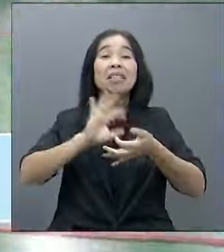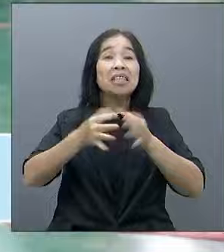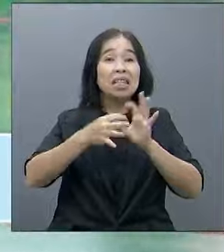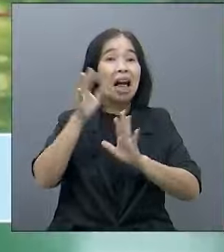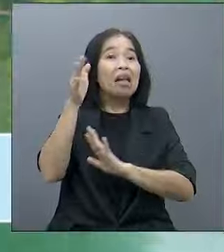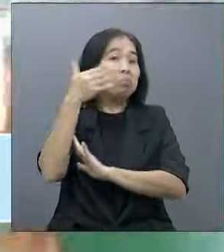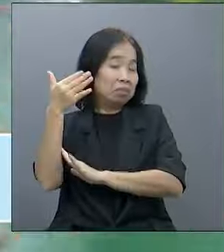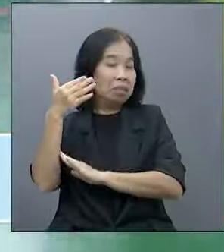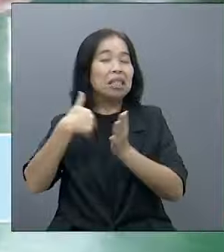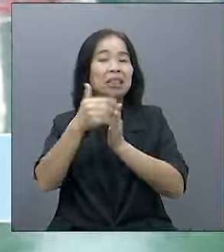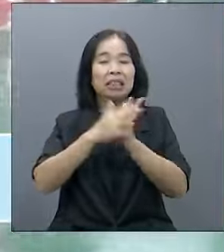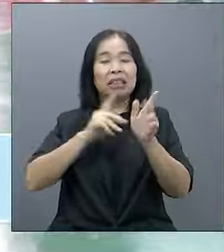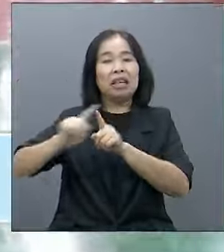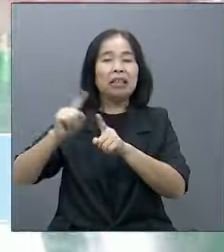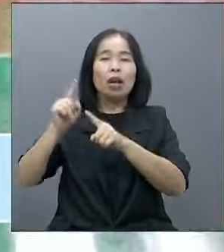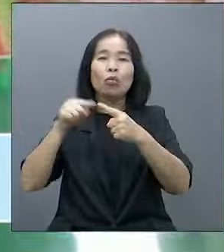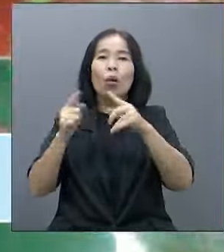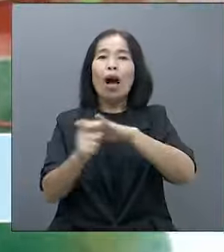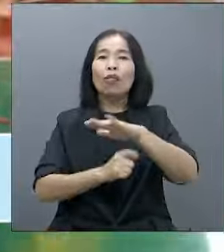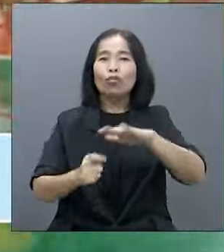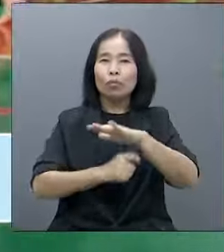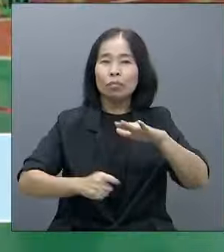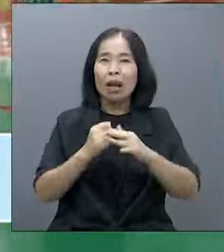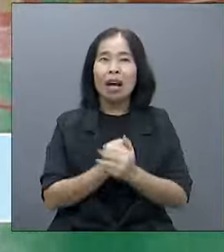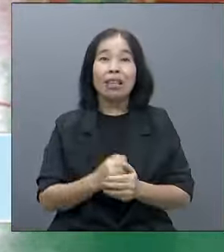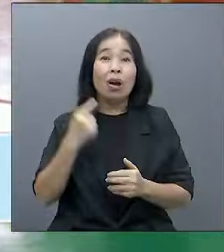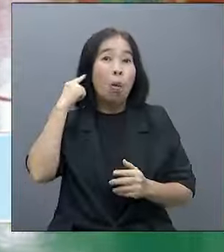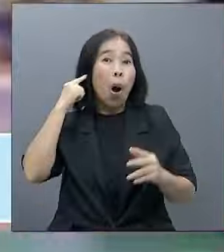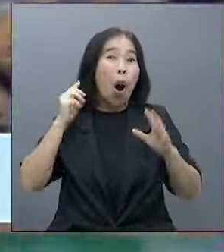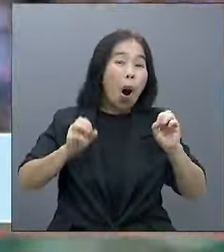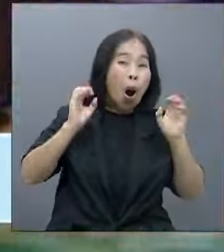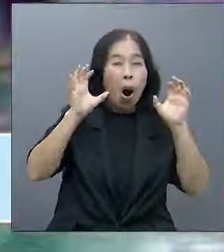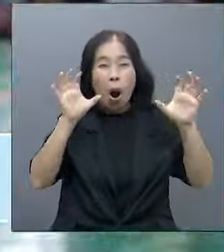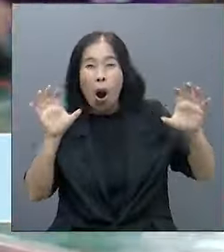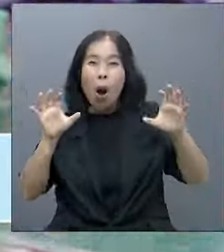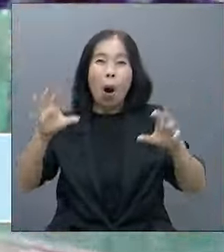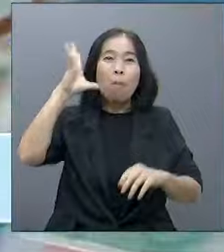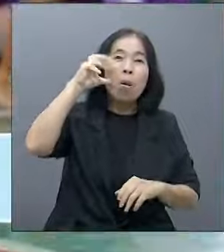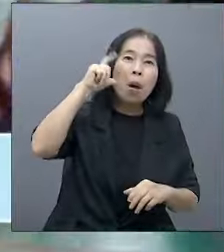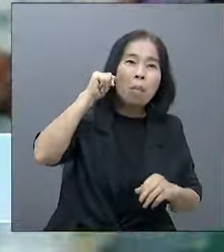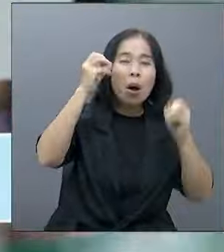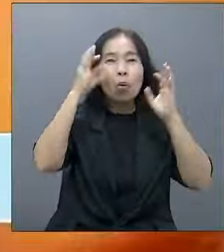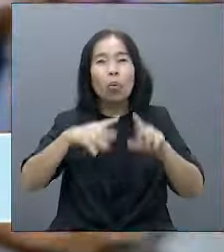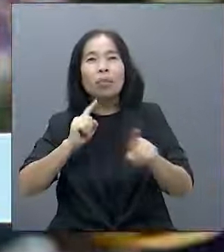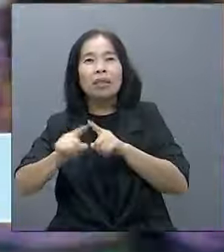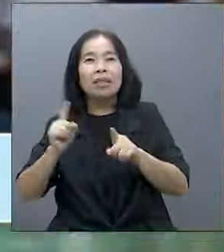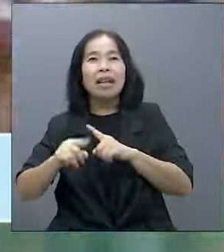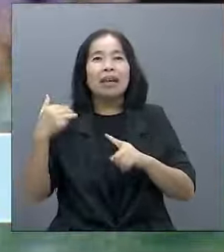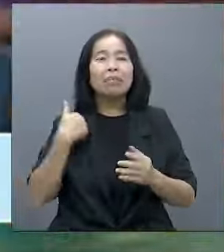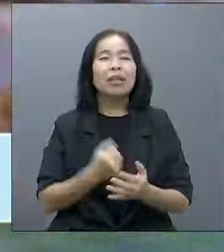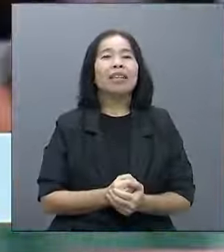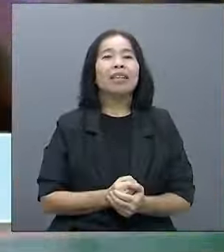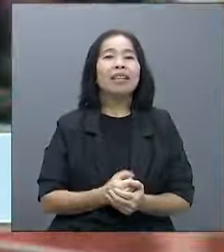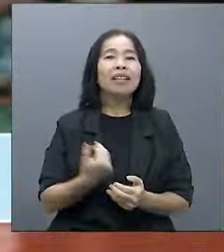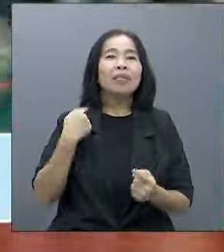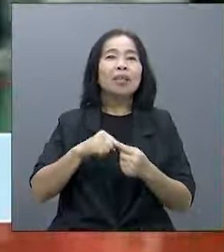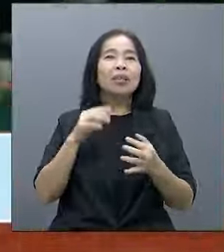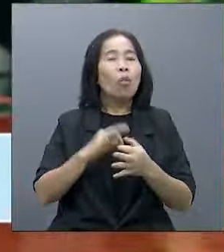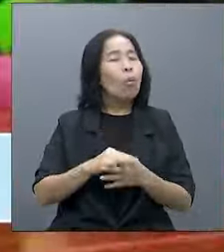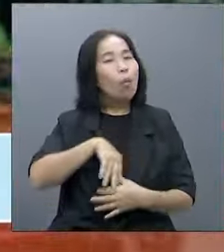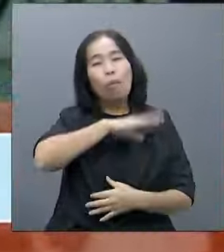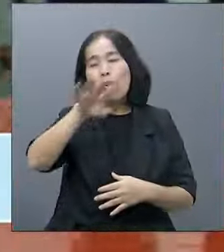แข่งขันกีฬาสีระดับชั้นอนุบาลนี่แหละครับฟังกับเสียงเชียร์ของทั้งคุณครูผู้ปกครองแล้วรู้เลยนะครับว่าสนุกกันสุดตัวแทบทุกคนครับ